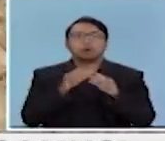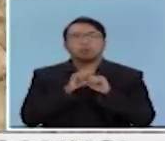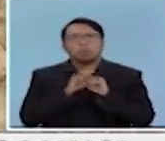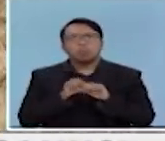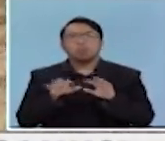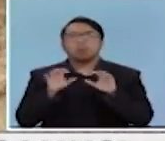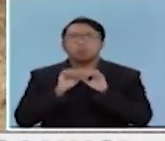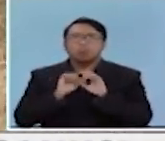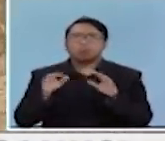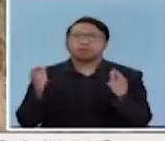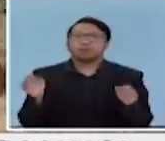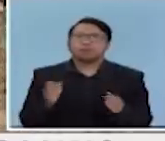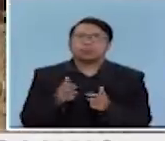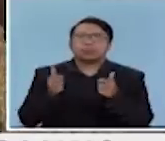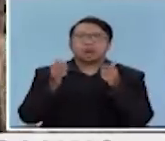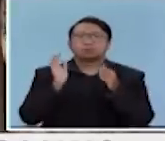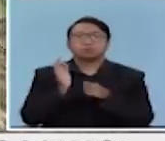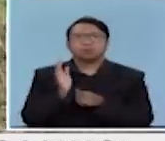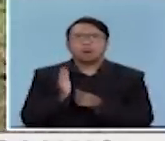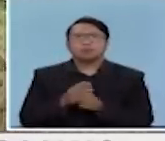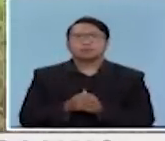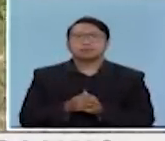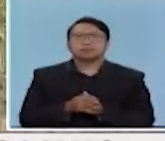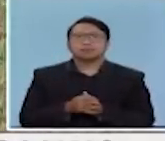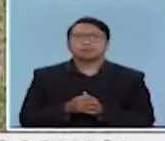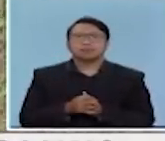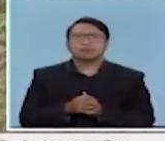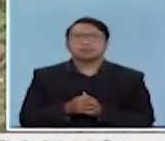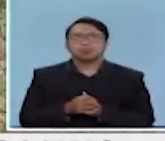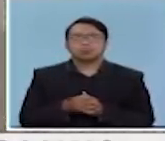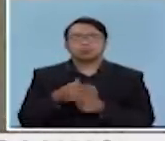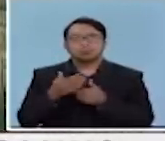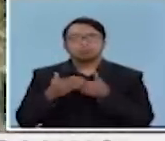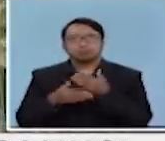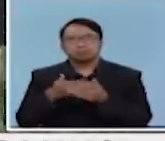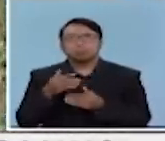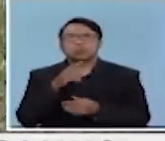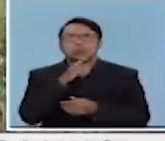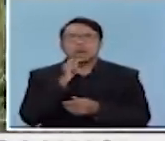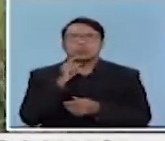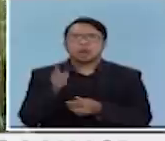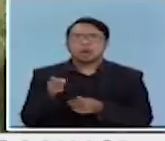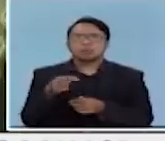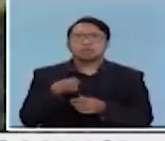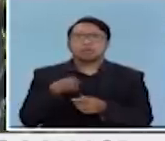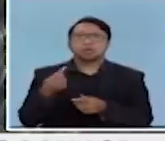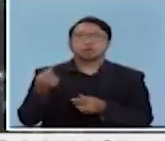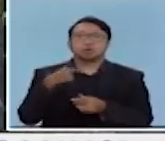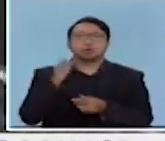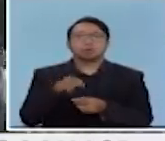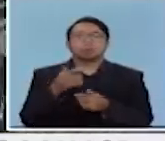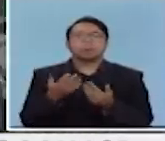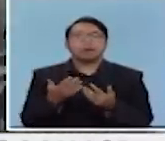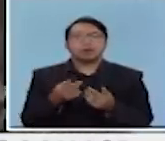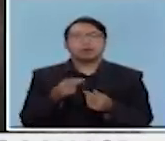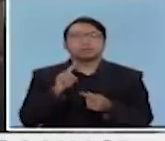uji coba. Ternyata saya harus mengalami masalah hukum, paling nanti dihukum 3 bulan misalnya seperti